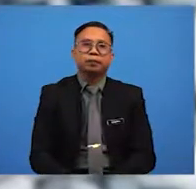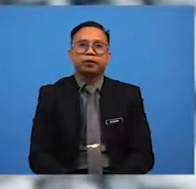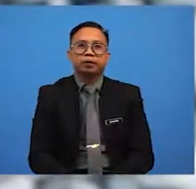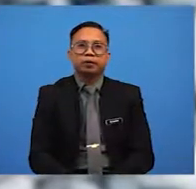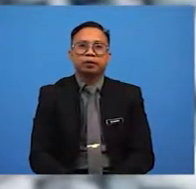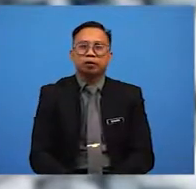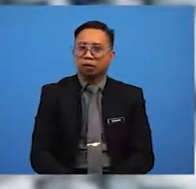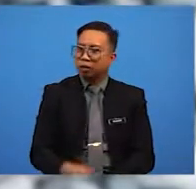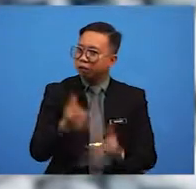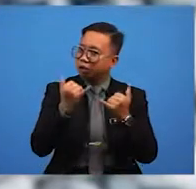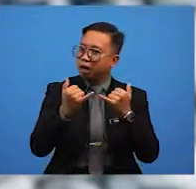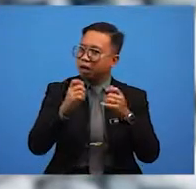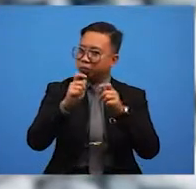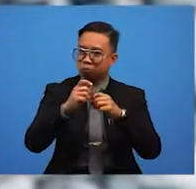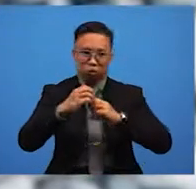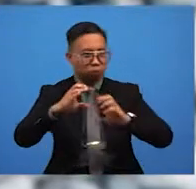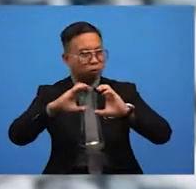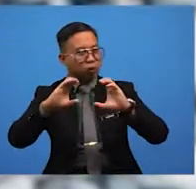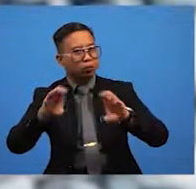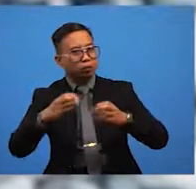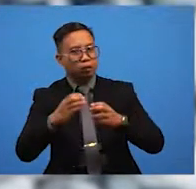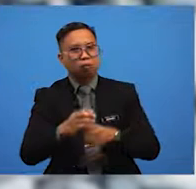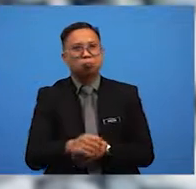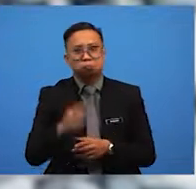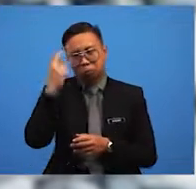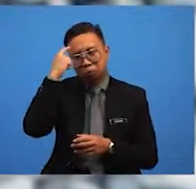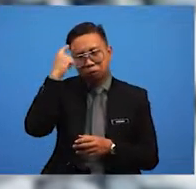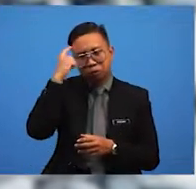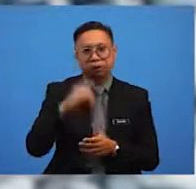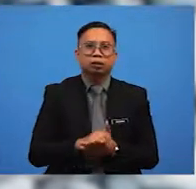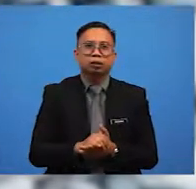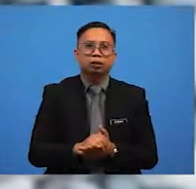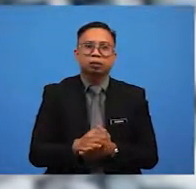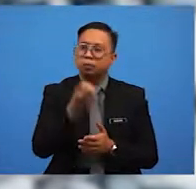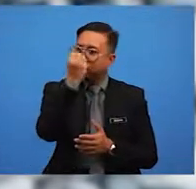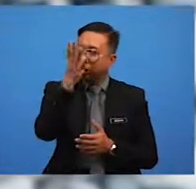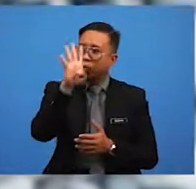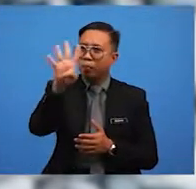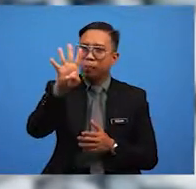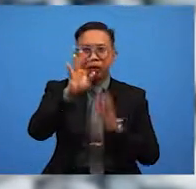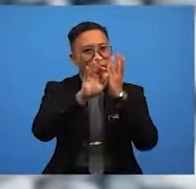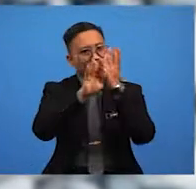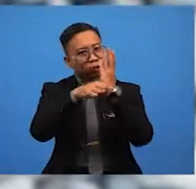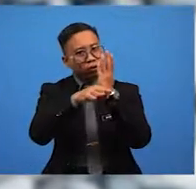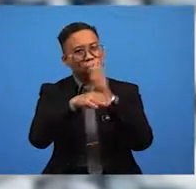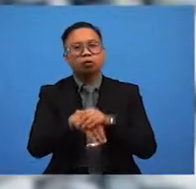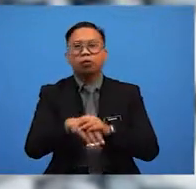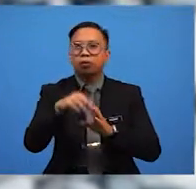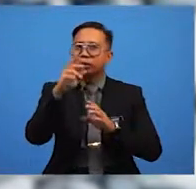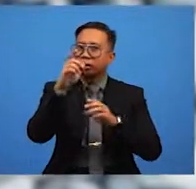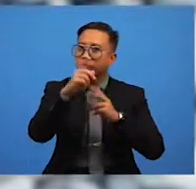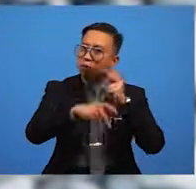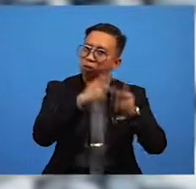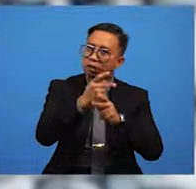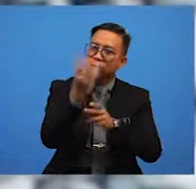Okey, uji minda sekarang. Murid-murid, nyatakan empat faktor yang mempengaruhi proses